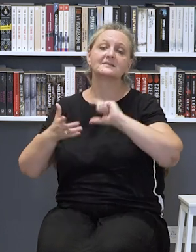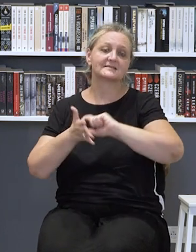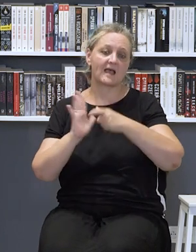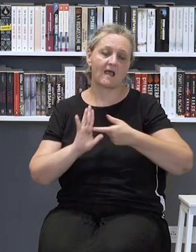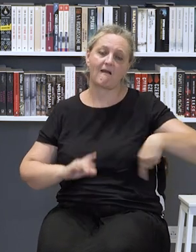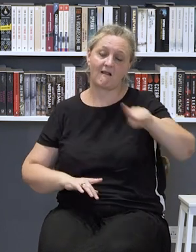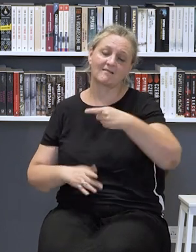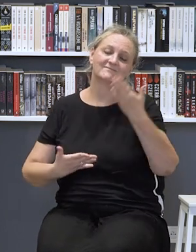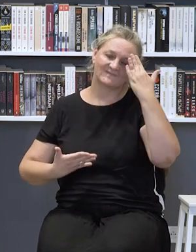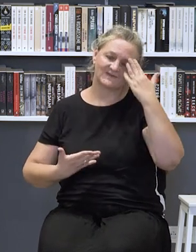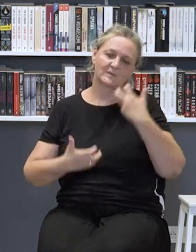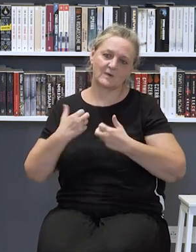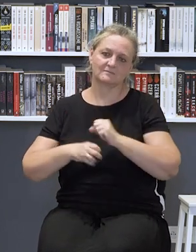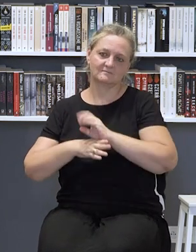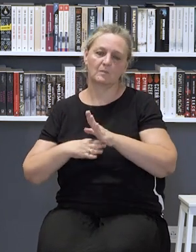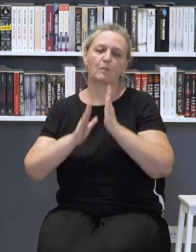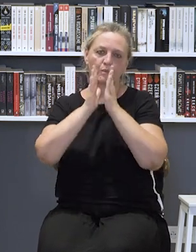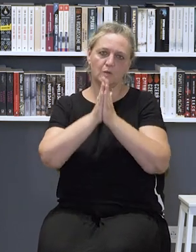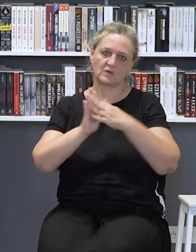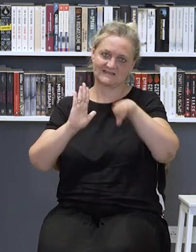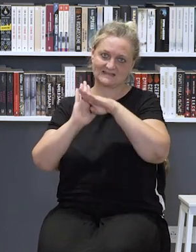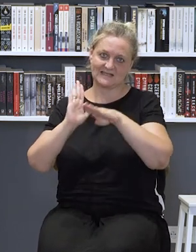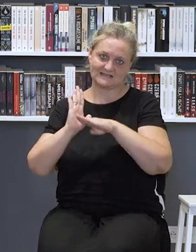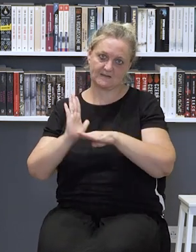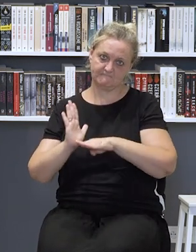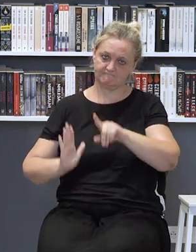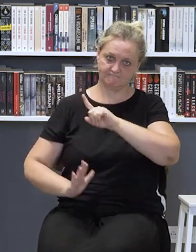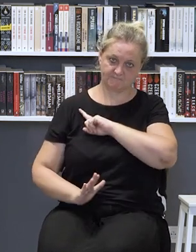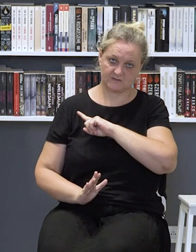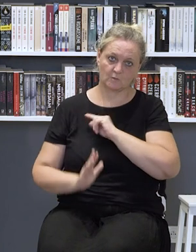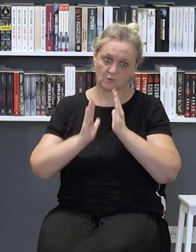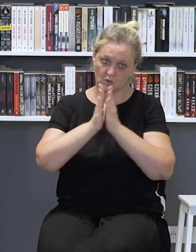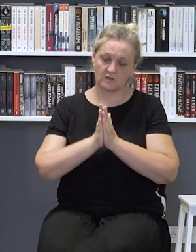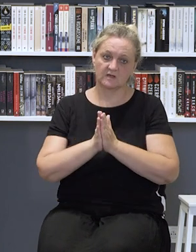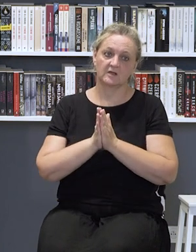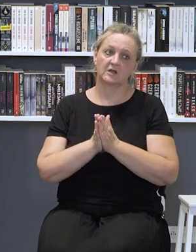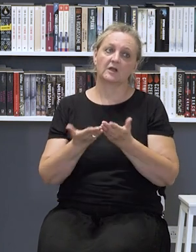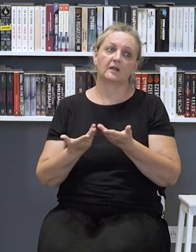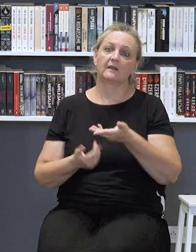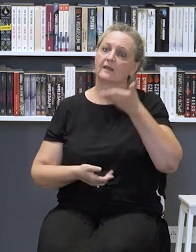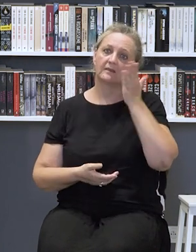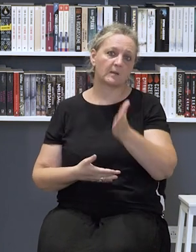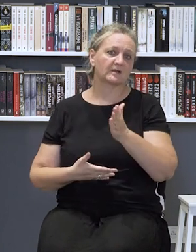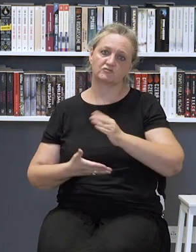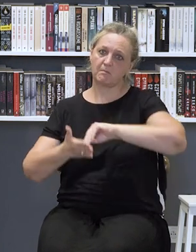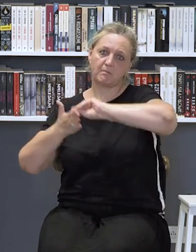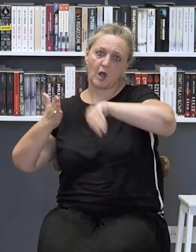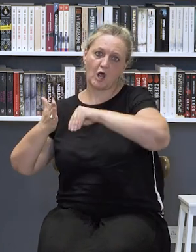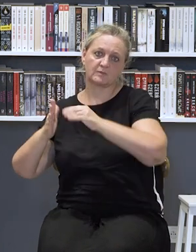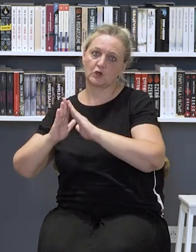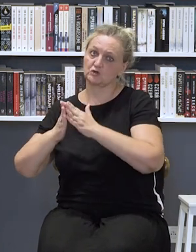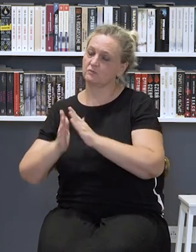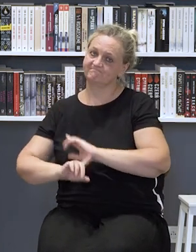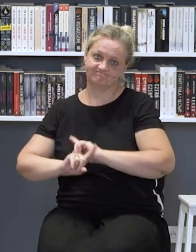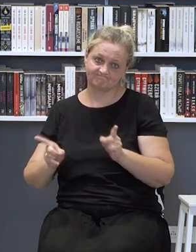na koronawirusa prosimy o przestrzeganie wytycznych, to znaczy niestety nie przewidujemy podpisywania książek i